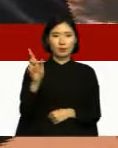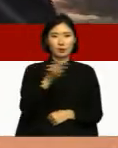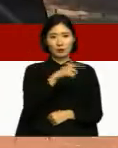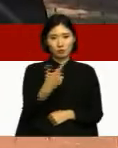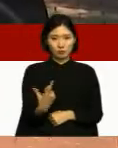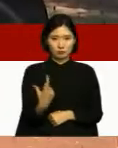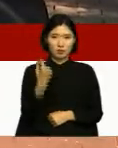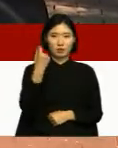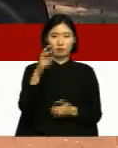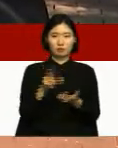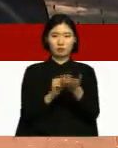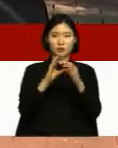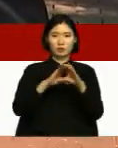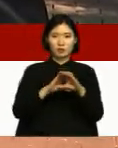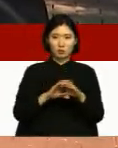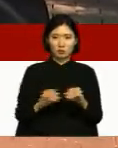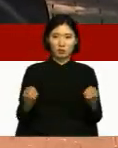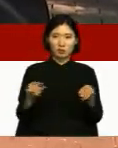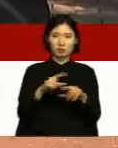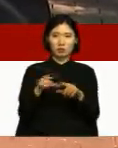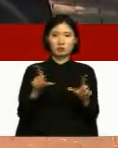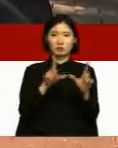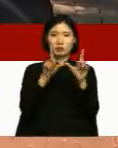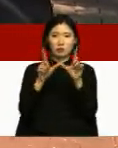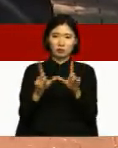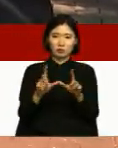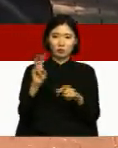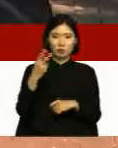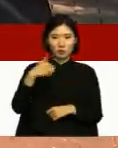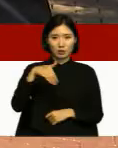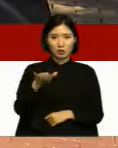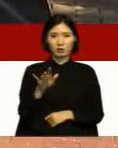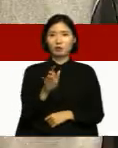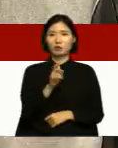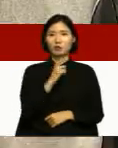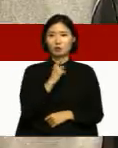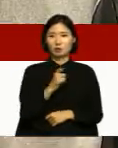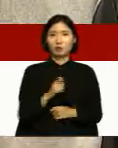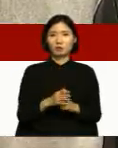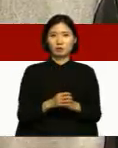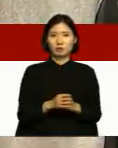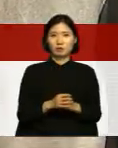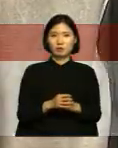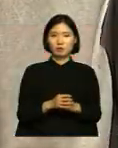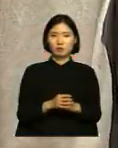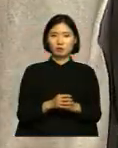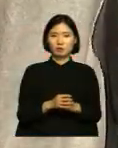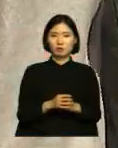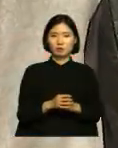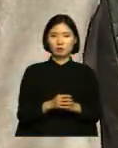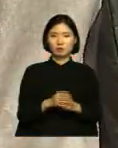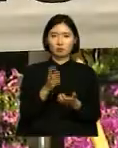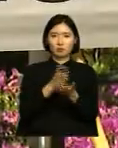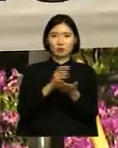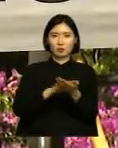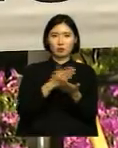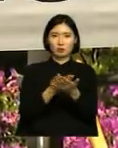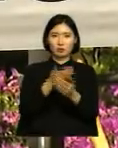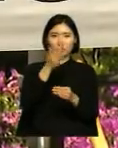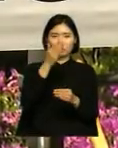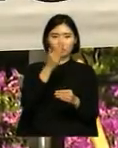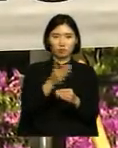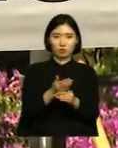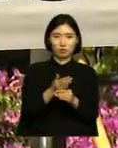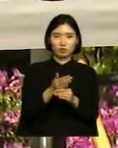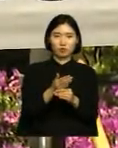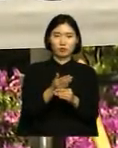하루빨리 이 문제가 해결이 되어서 일상으로 돌아갔으면 하는 것이 마을 사람들의 바람입니다. 석장리 주민들은 조례 개정안 중 경과